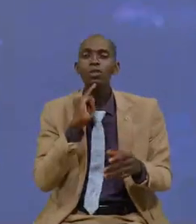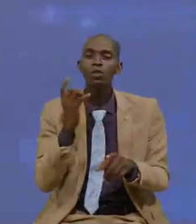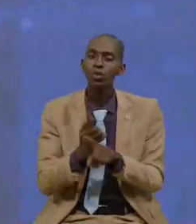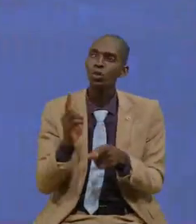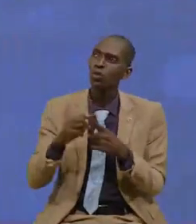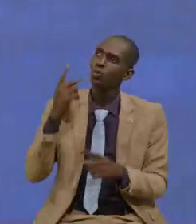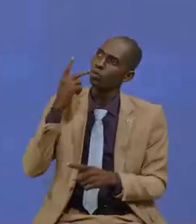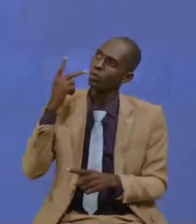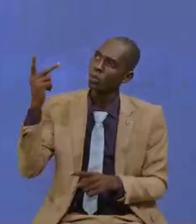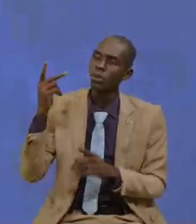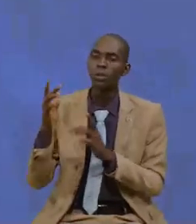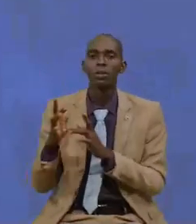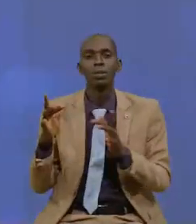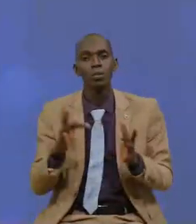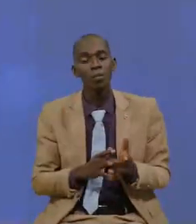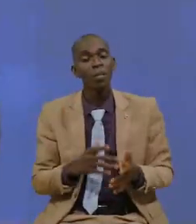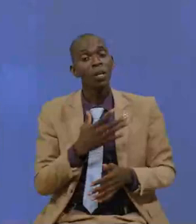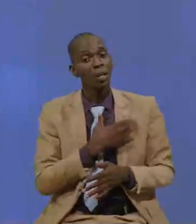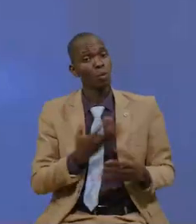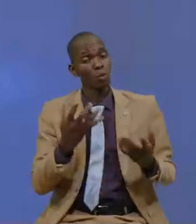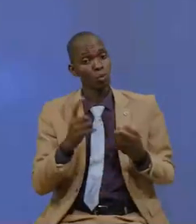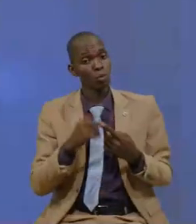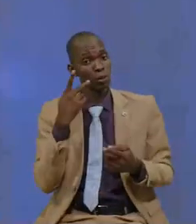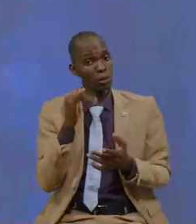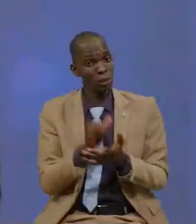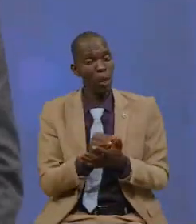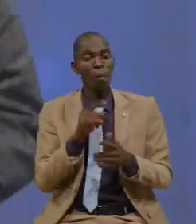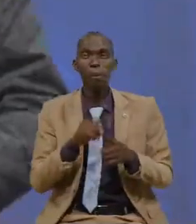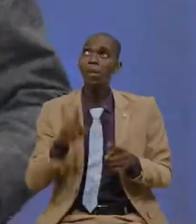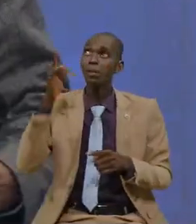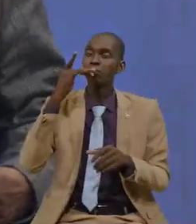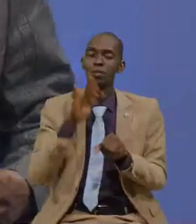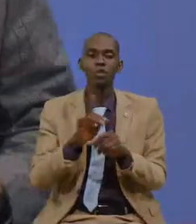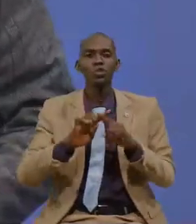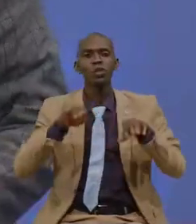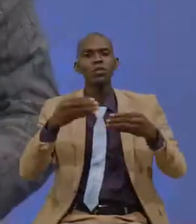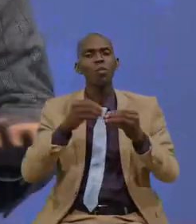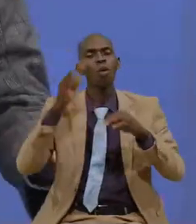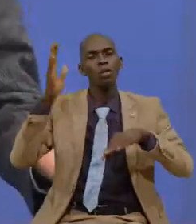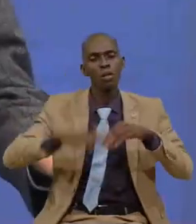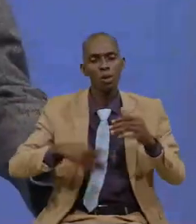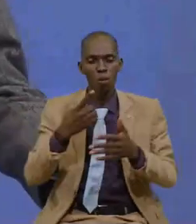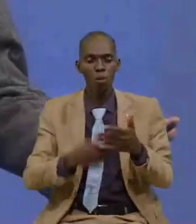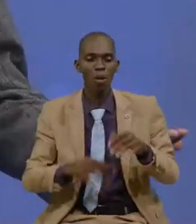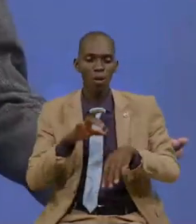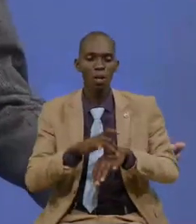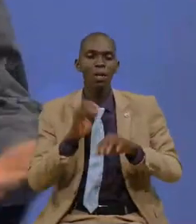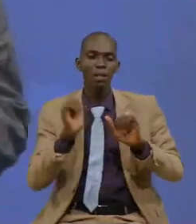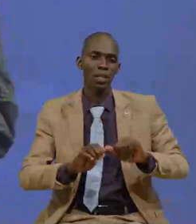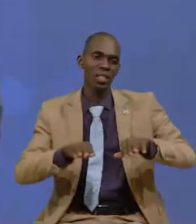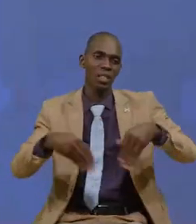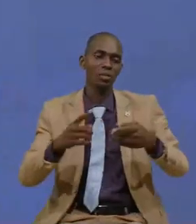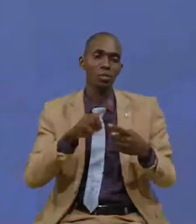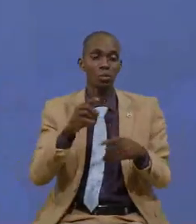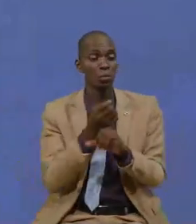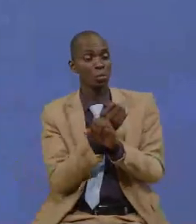dit d'accord. Je te donnerai plus que la terre peut t'offrir.